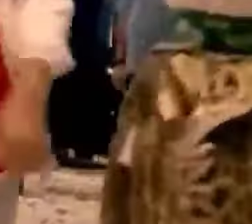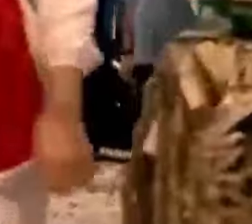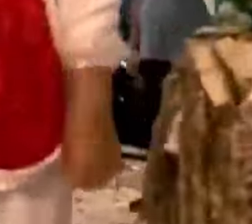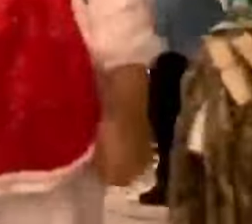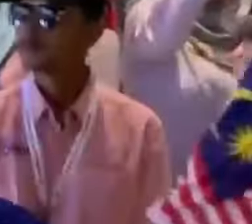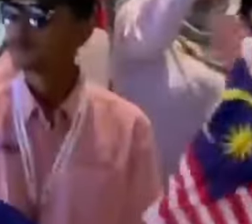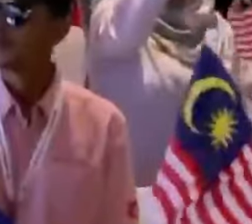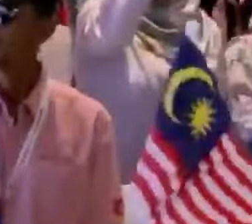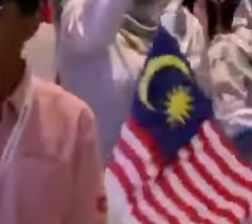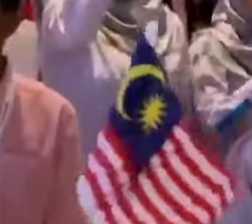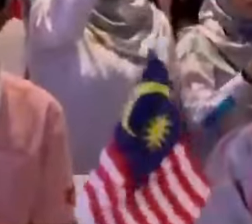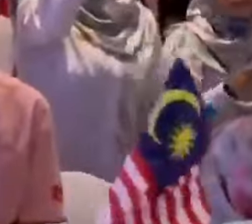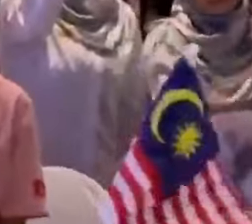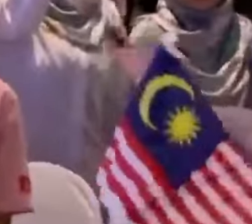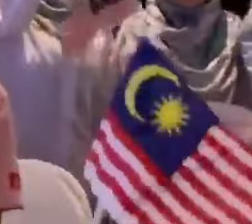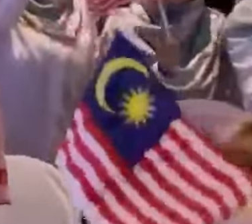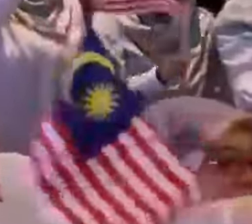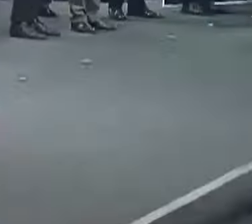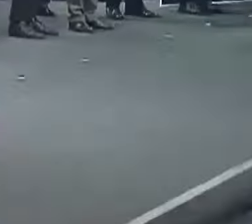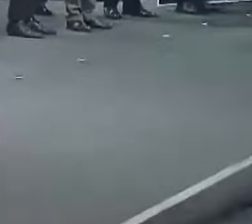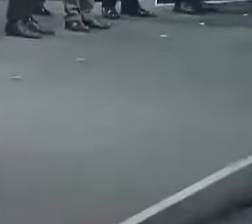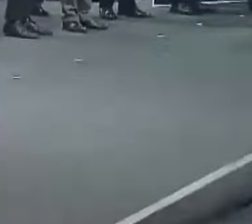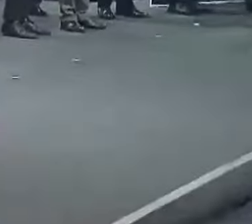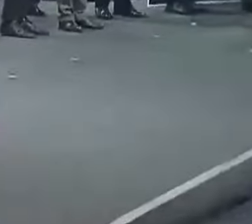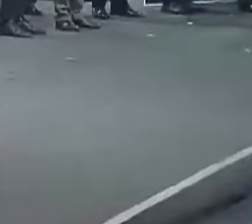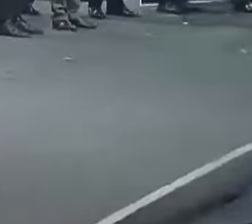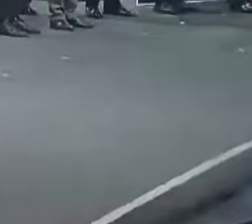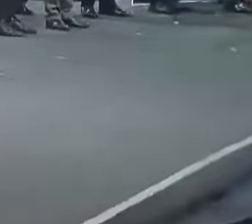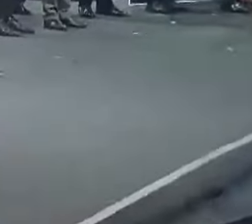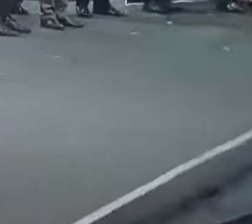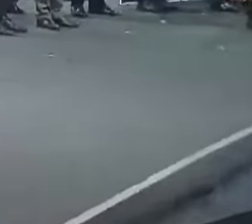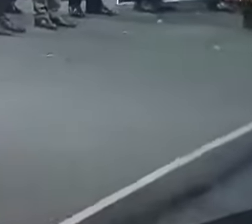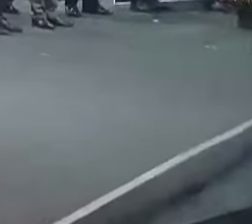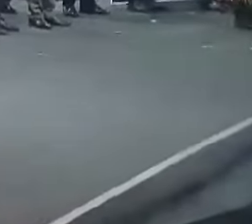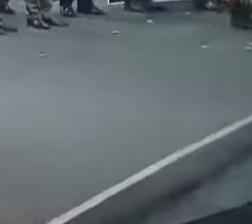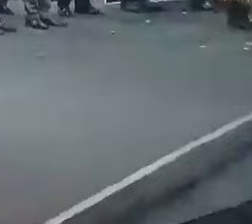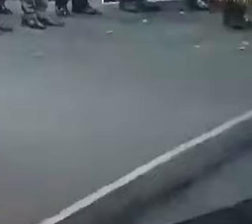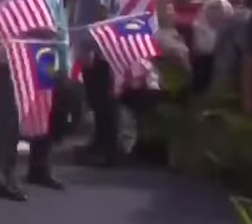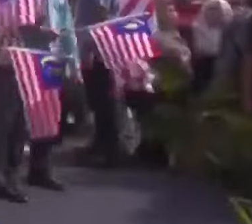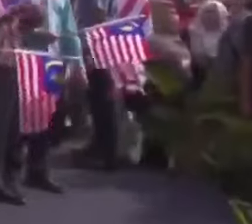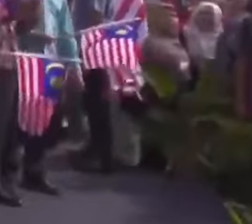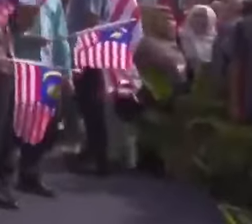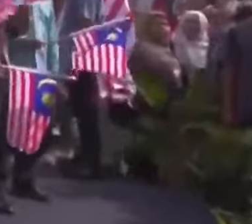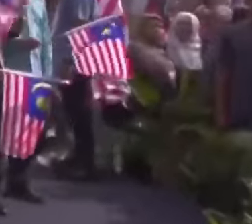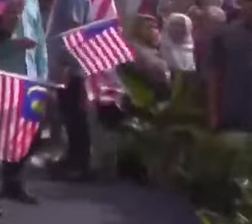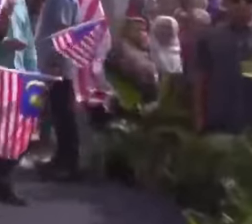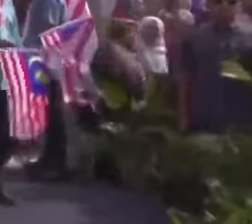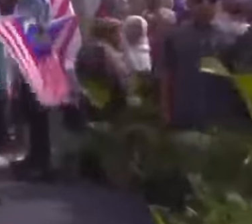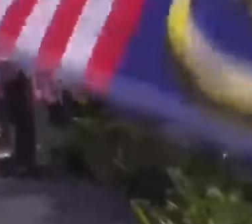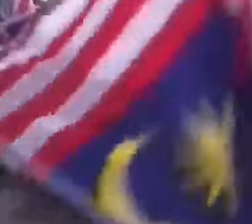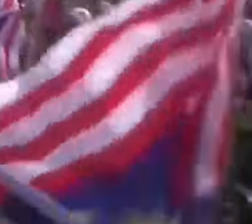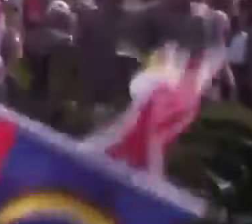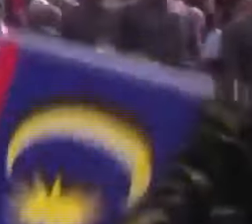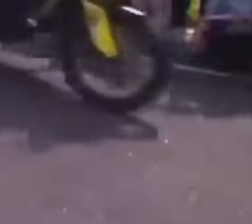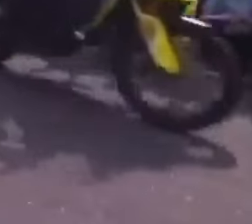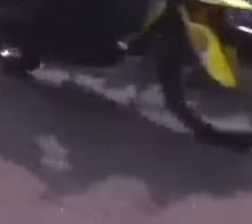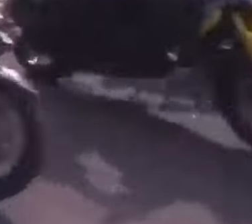Ini bukan isu kaum, bukan isu parti, bukan isu